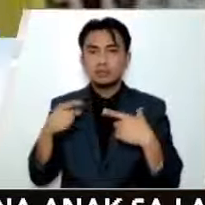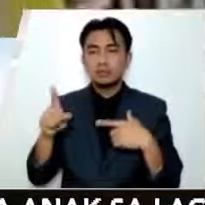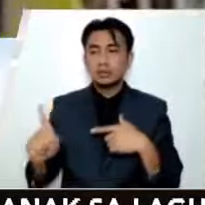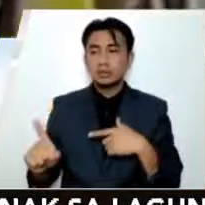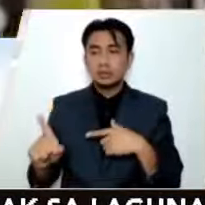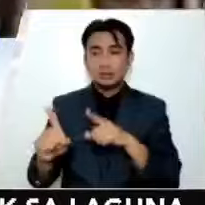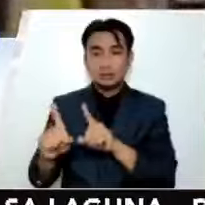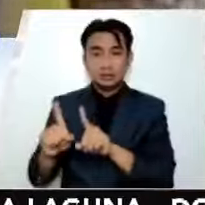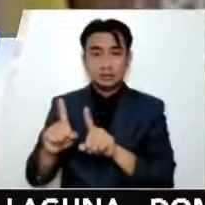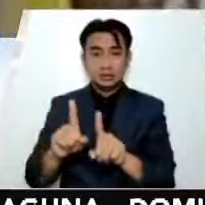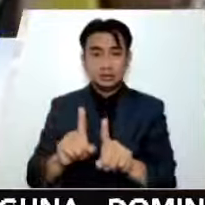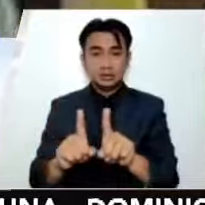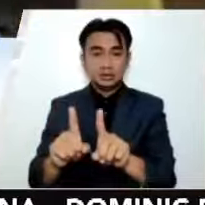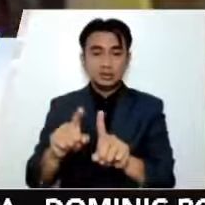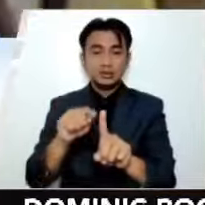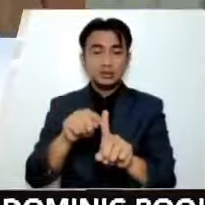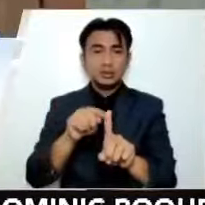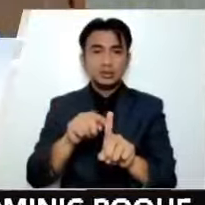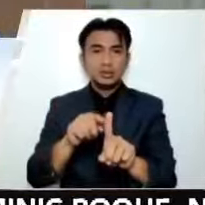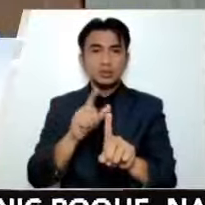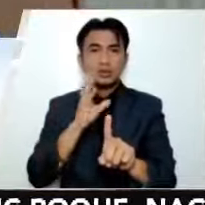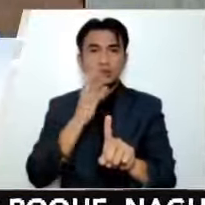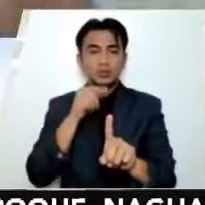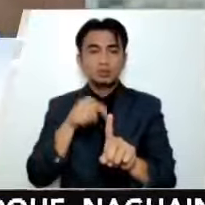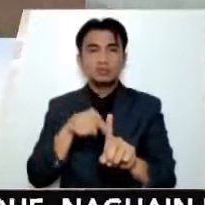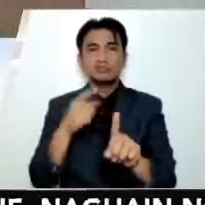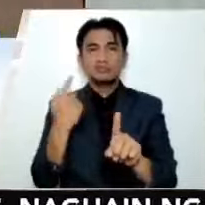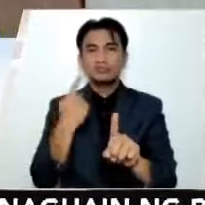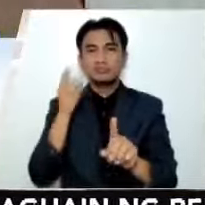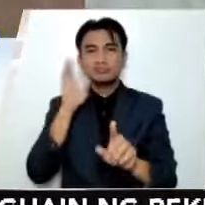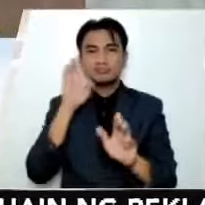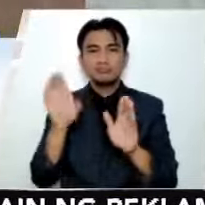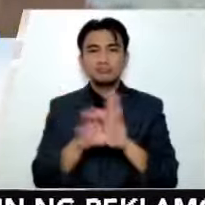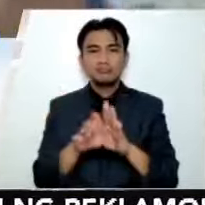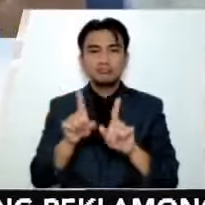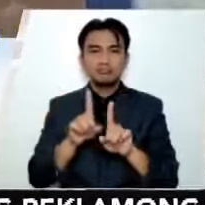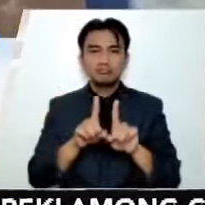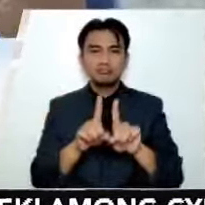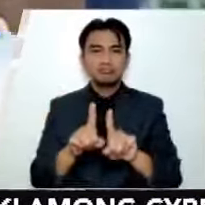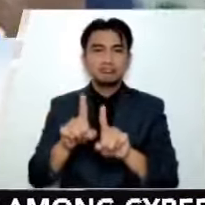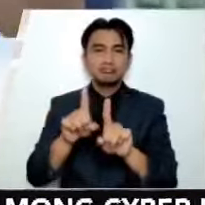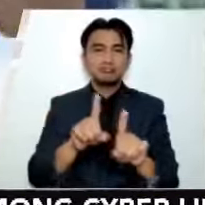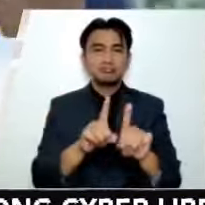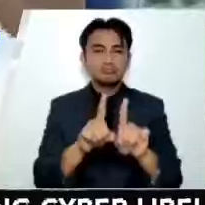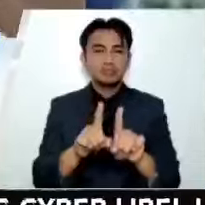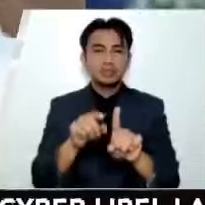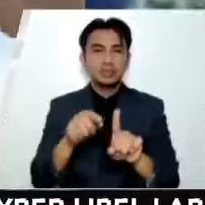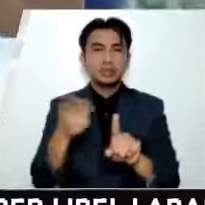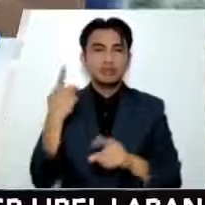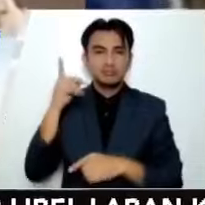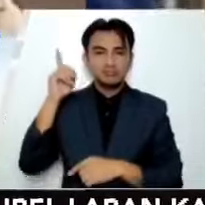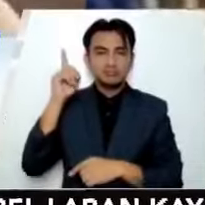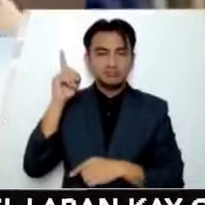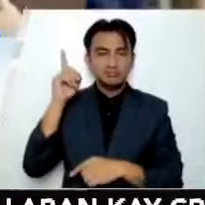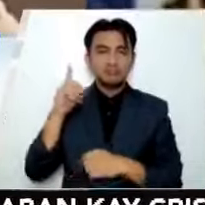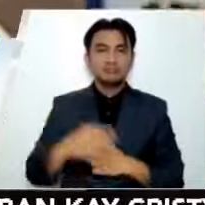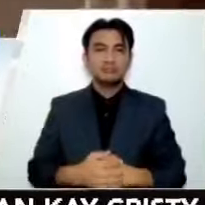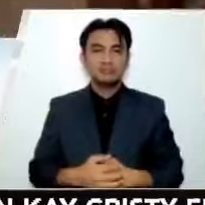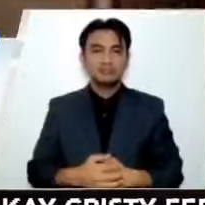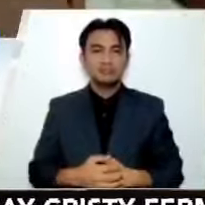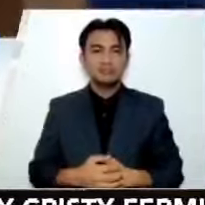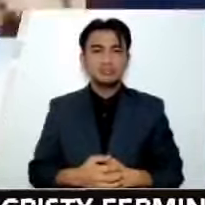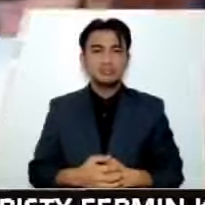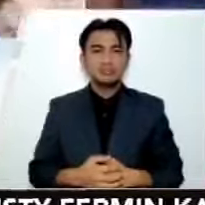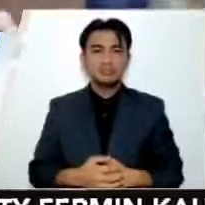sa pag-akyat. Standy, ang bit-bit ng mga magulang na sina Christian Cartina at Sarah Joy Estiliore.